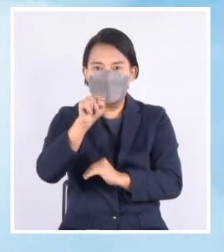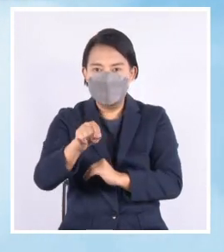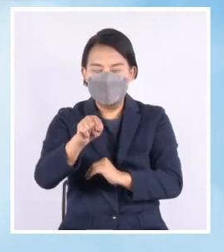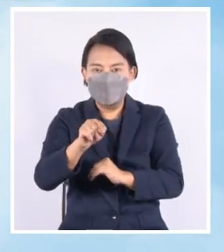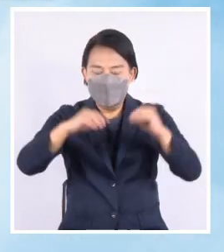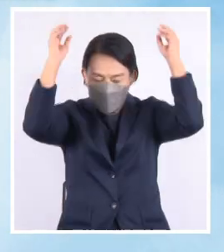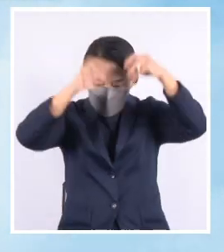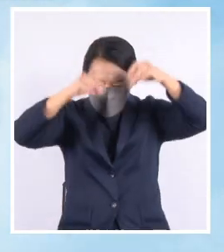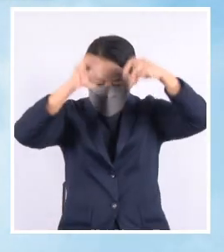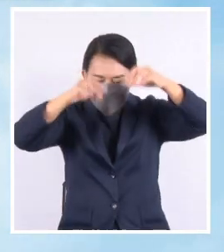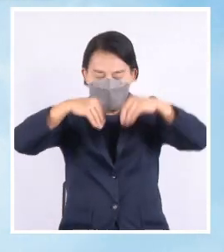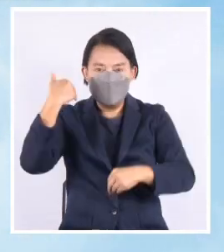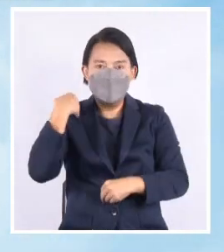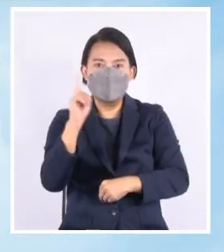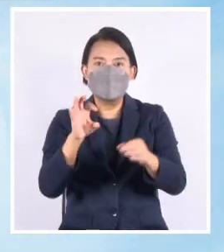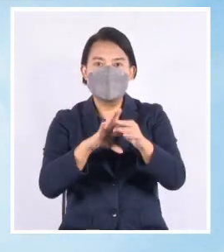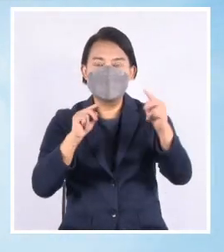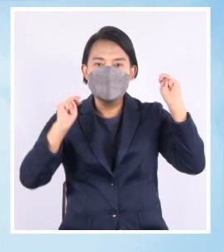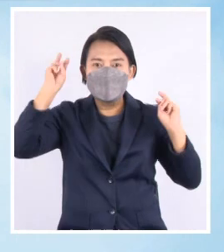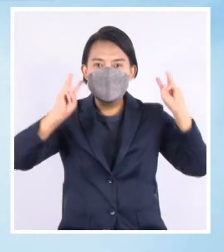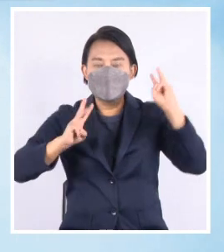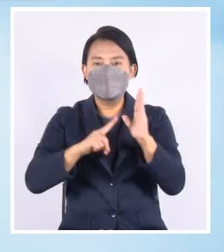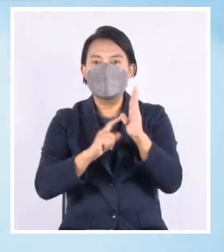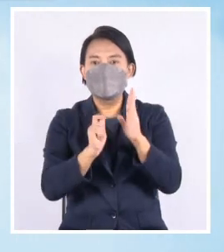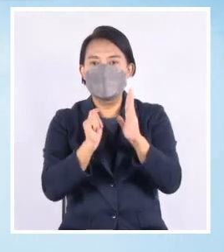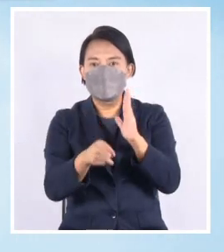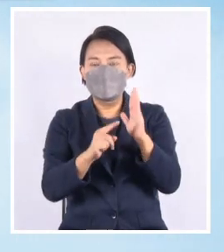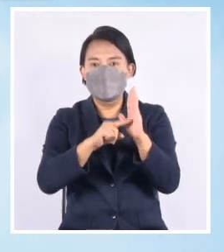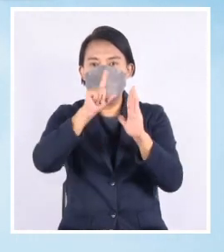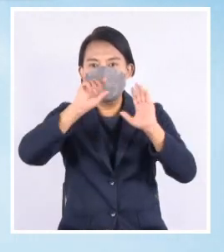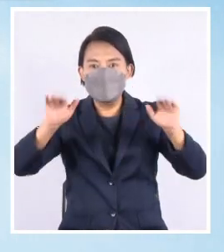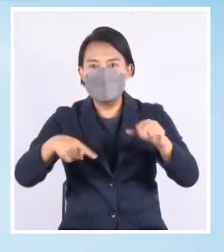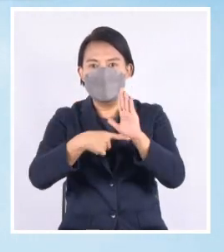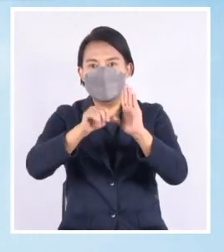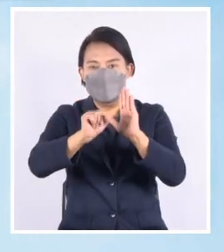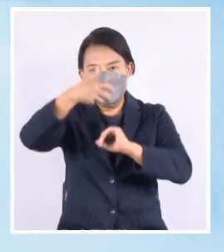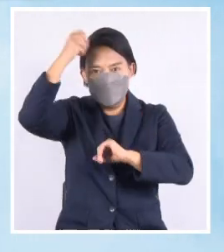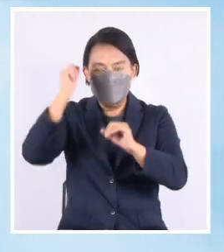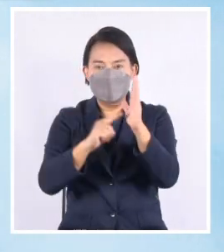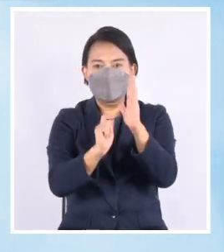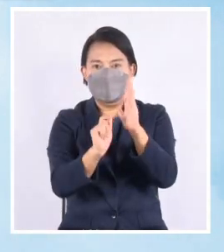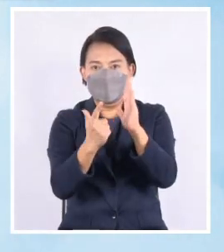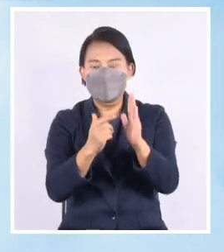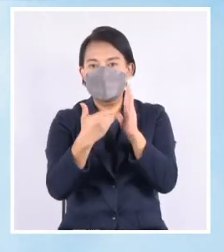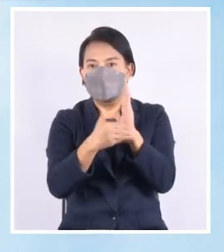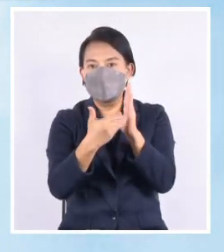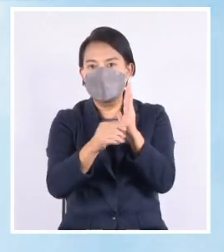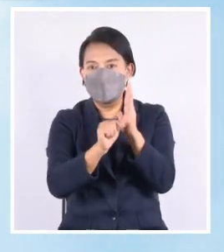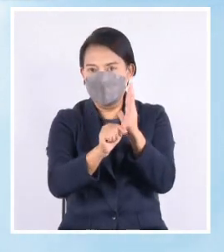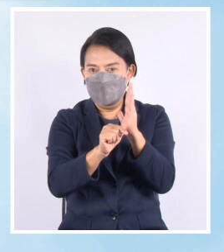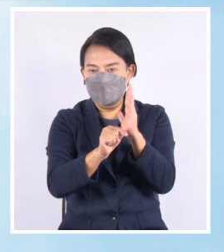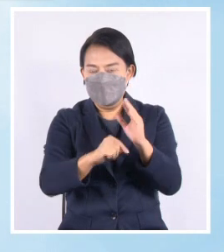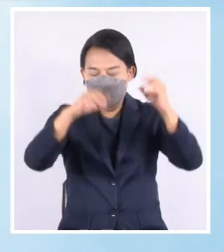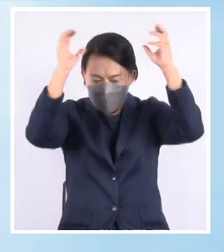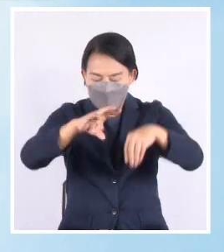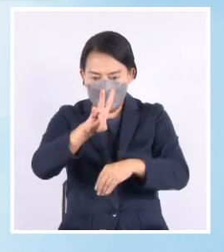นตกหนักบางแห่งบริเวณจังหวัดนครสวรรค์อุทัยธานีชัยนาทสิงห์บุรีและอ่างทองภาคตะวันออกมีฝนฟ้าคะนอง170